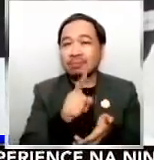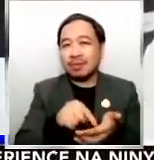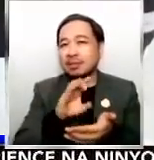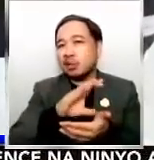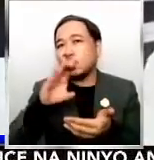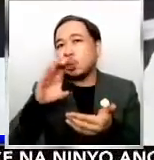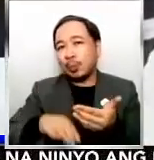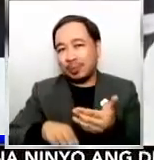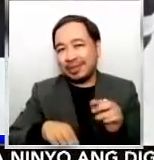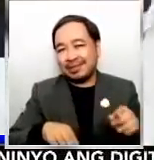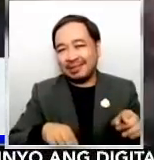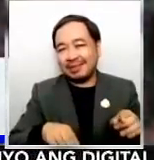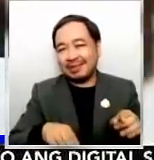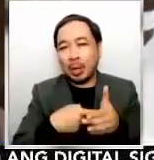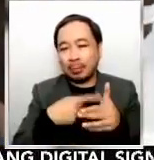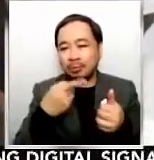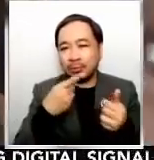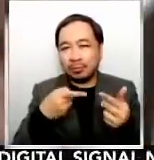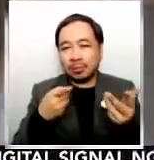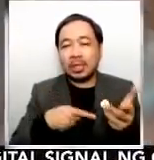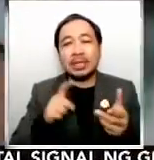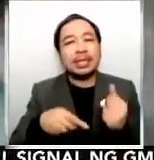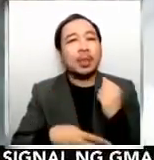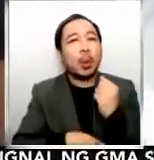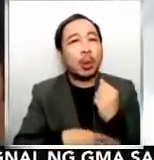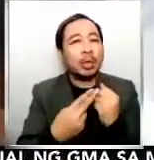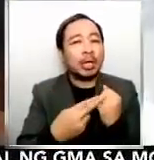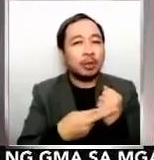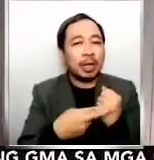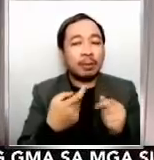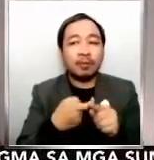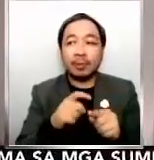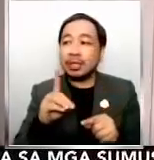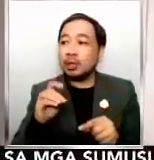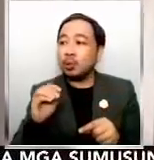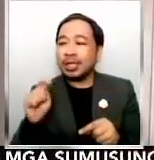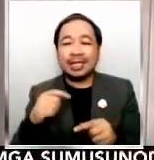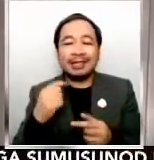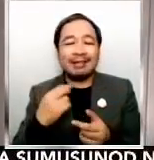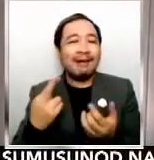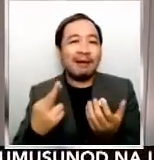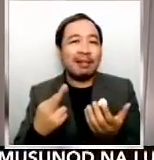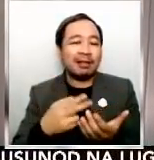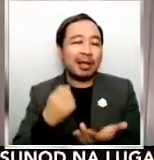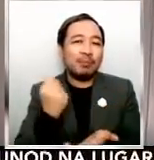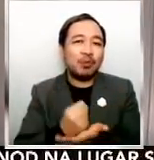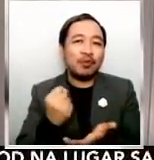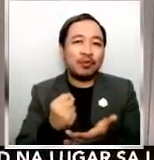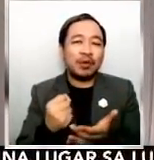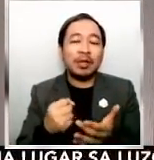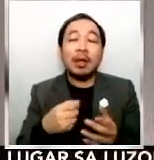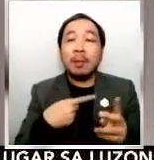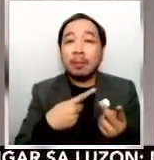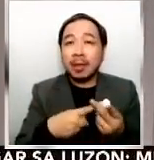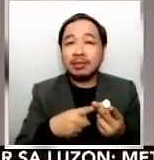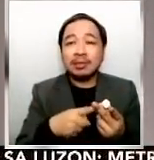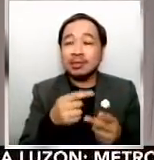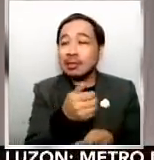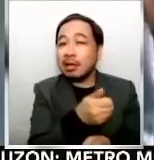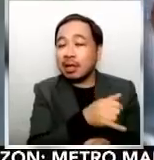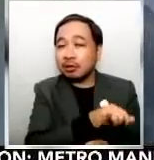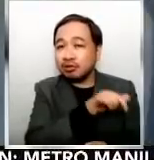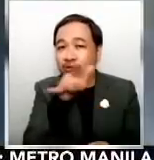normal. Kailangan ng hotel booking sa DOT accredited accommodation, round-trip airline ticket, proof of residency o government-issued